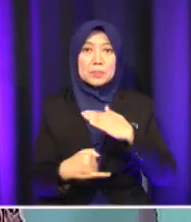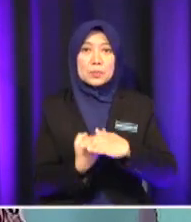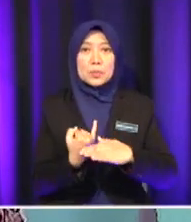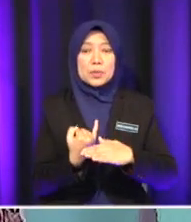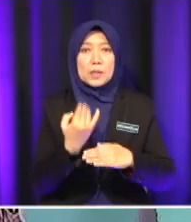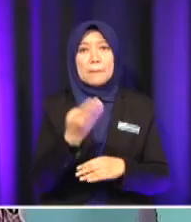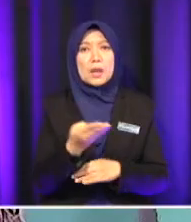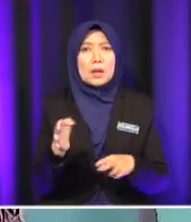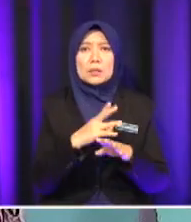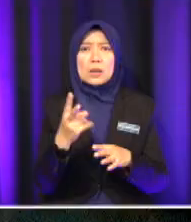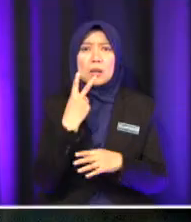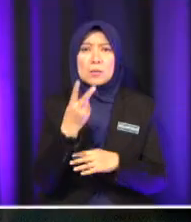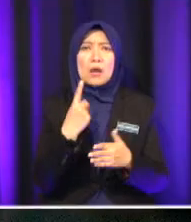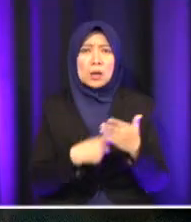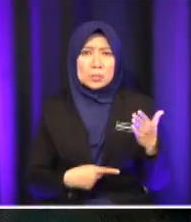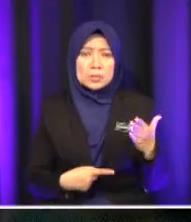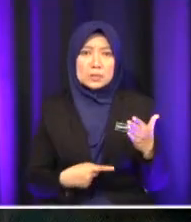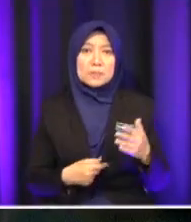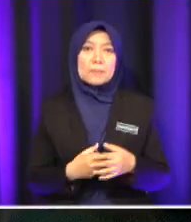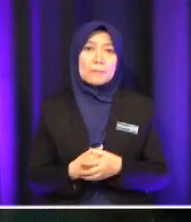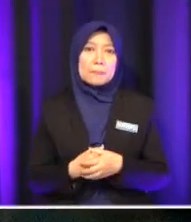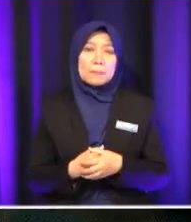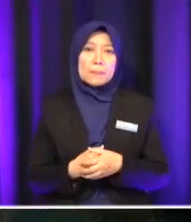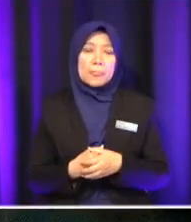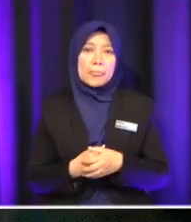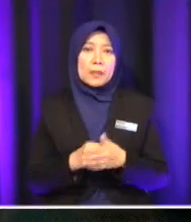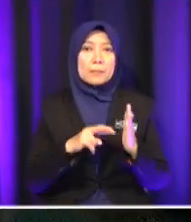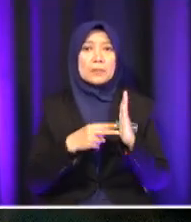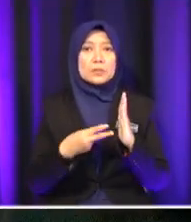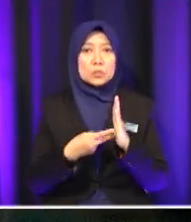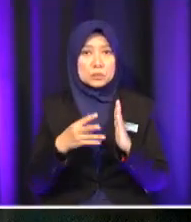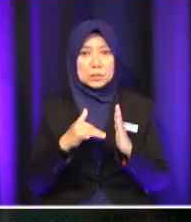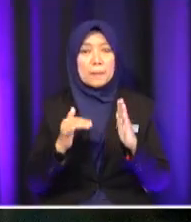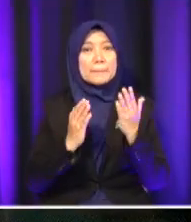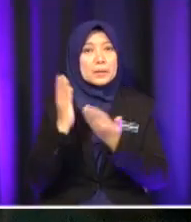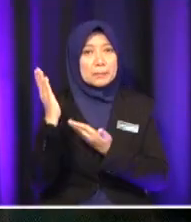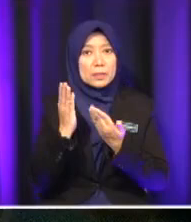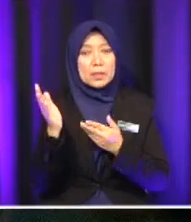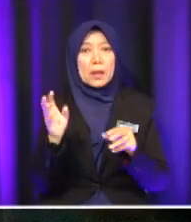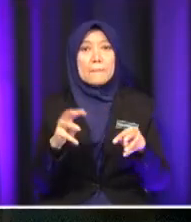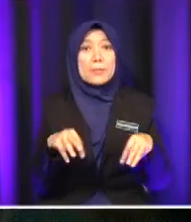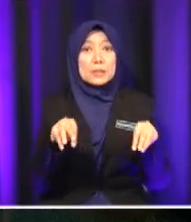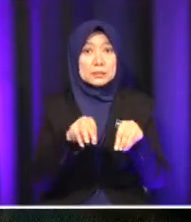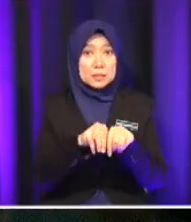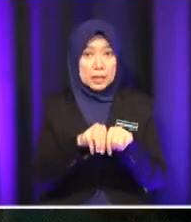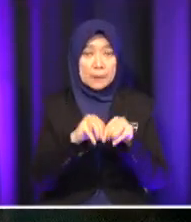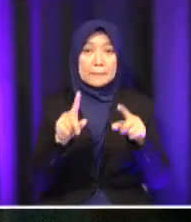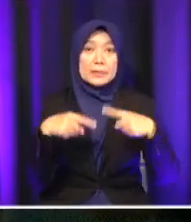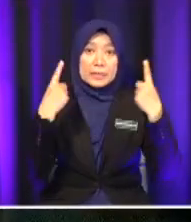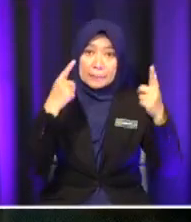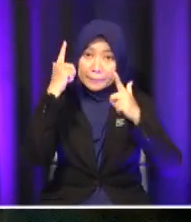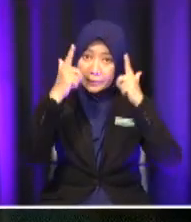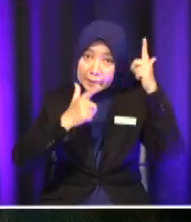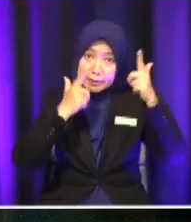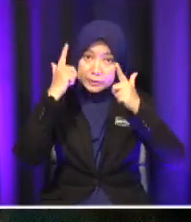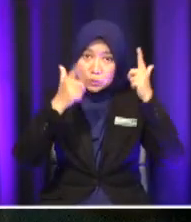tak nampak nampaknya perhematan macam dan pergi melancong ke Thailand